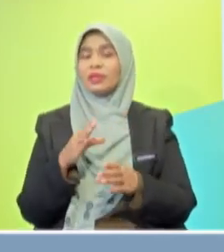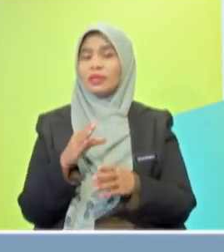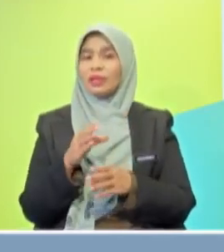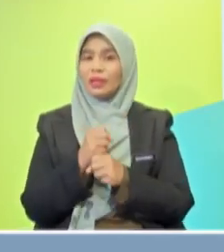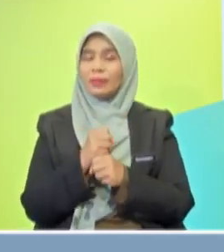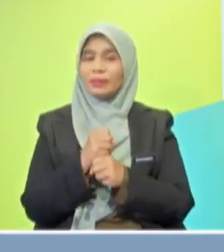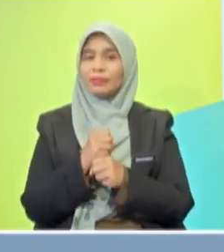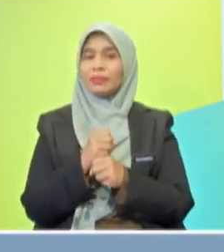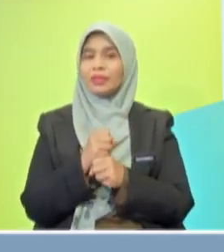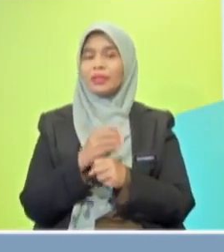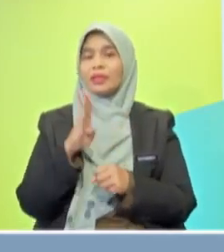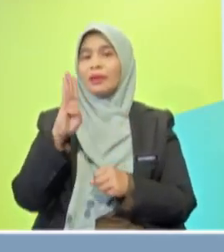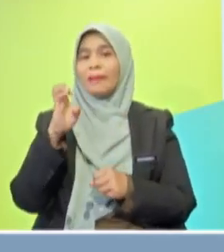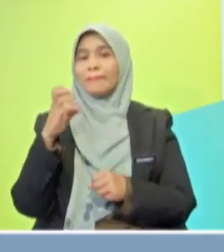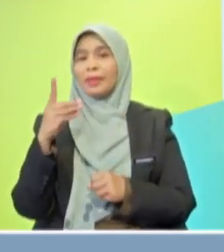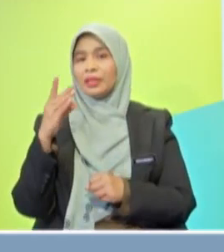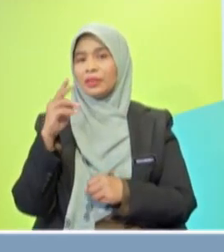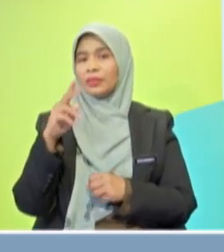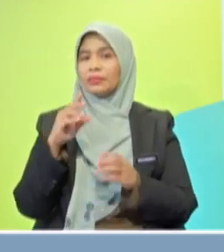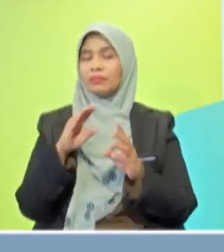ni. Okey, ada tak?